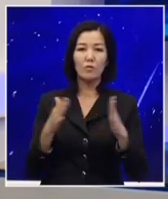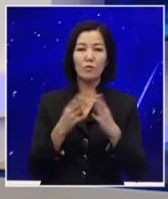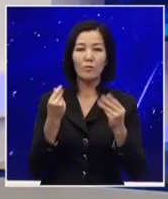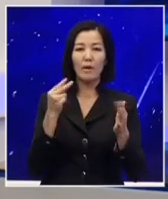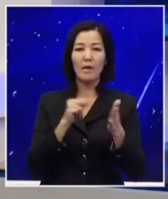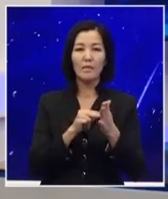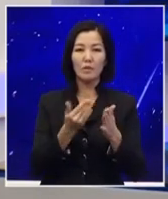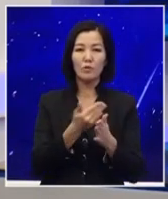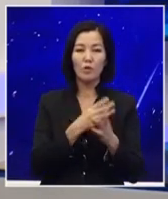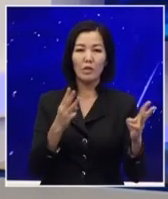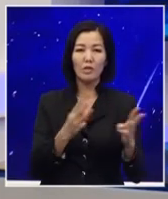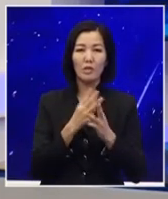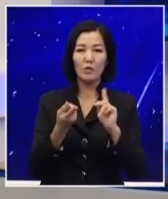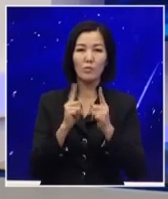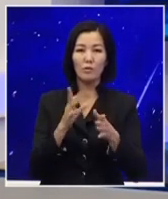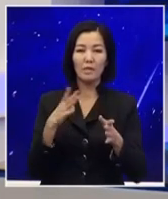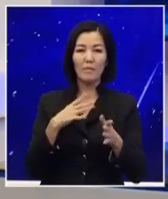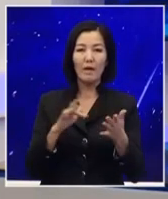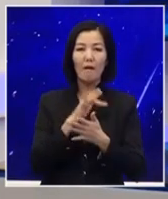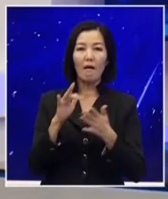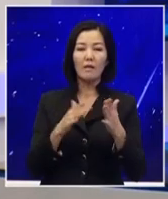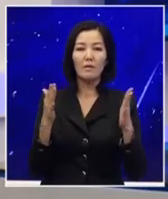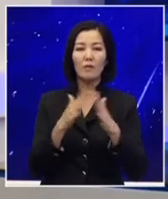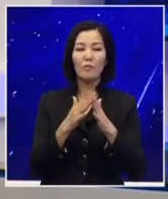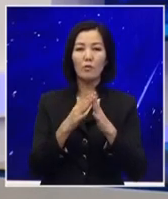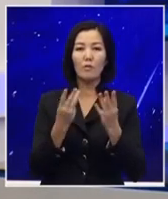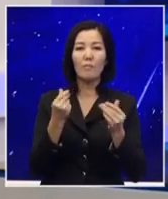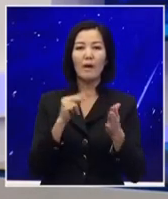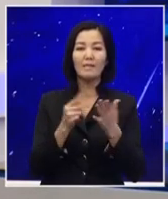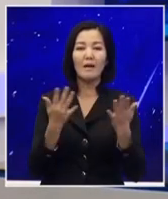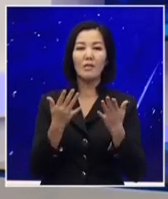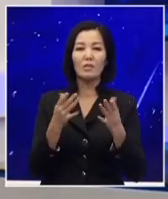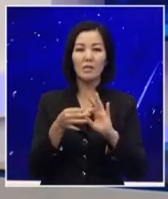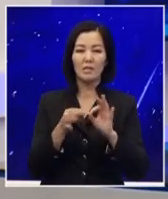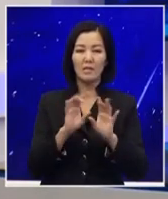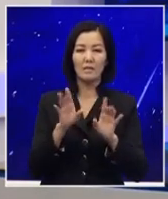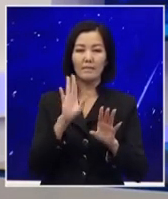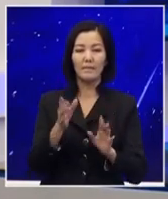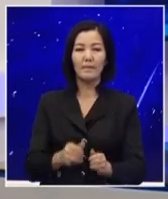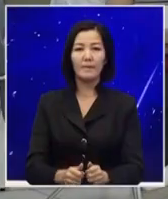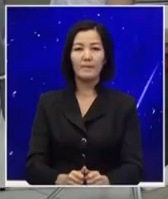мен оған деген сұраныс өзгерді ме? Шаһардағы баспана жайын бағамдаған тілшіміз тарқатсын.